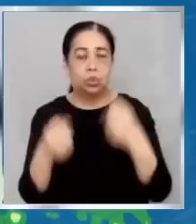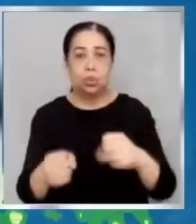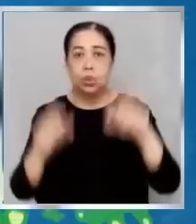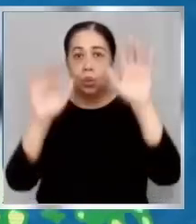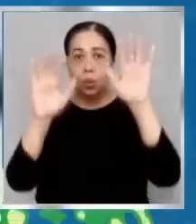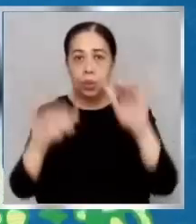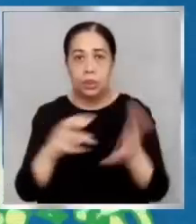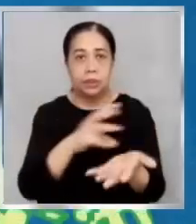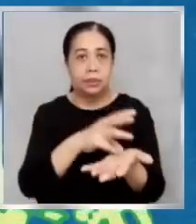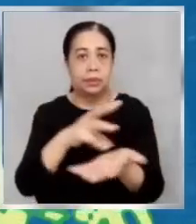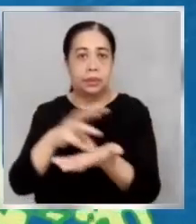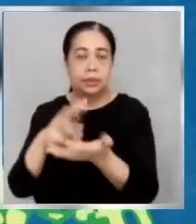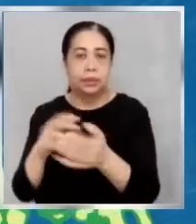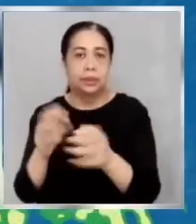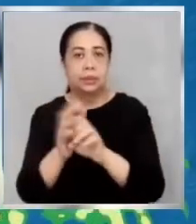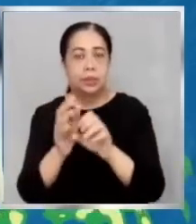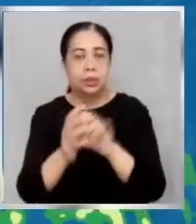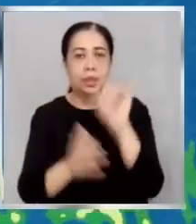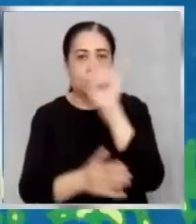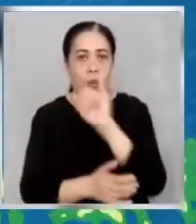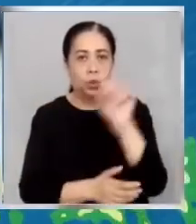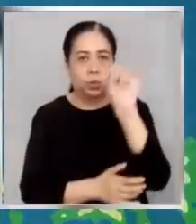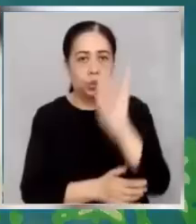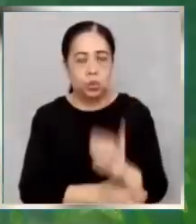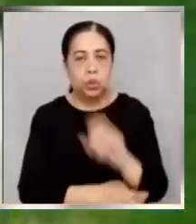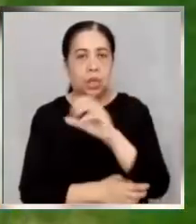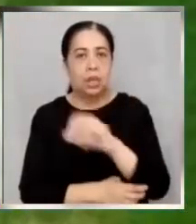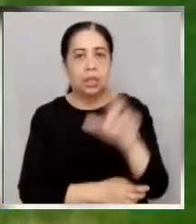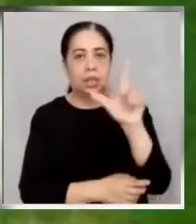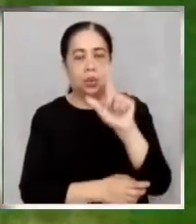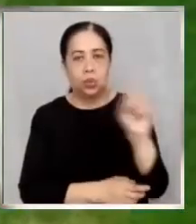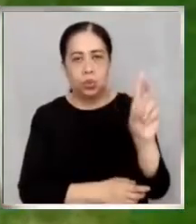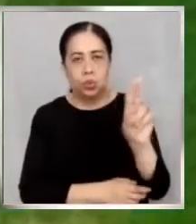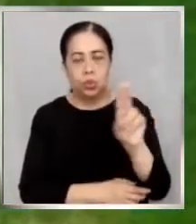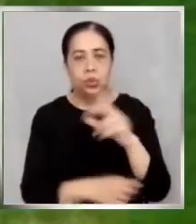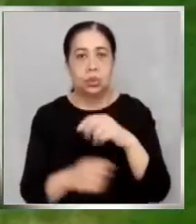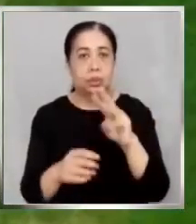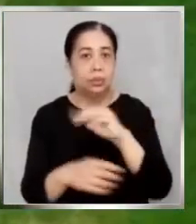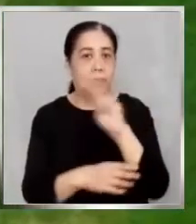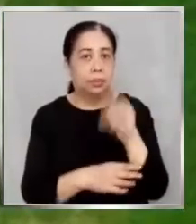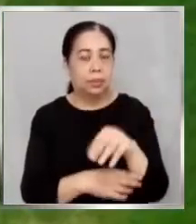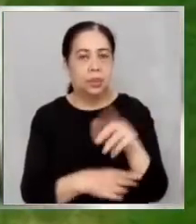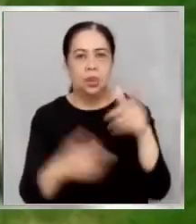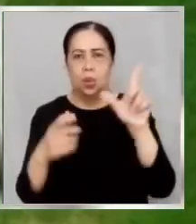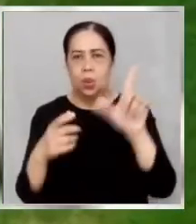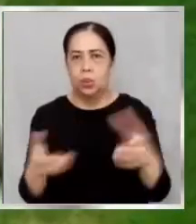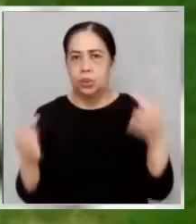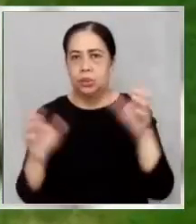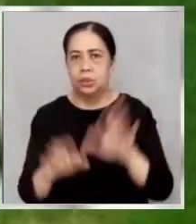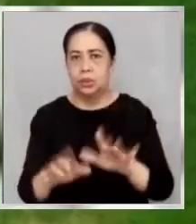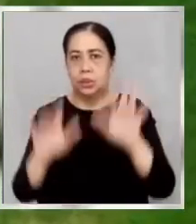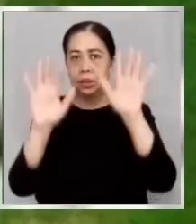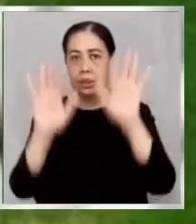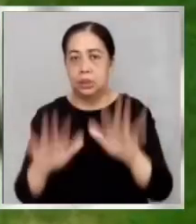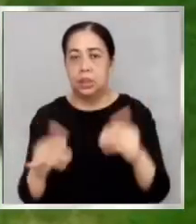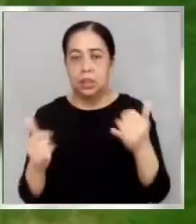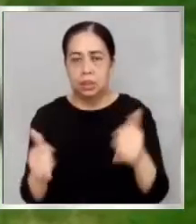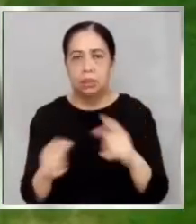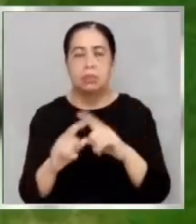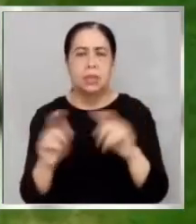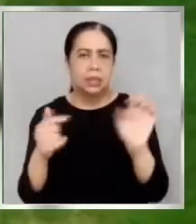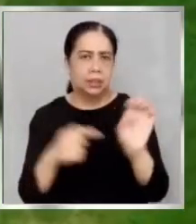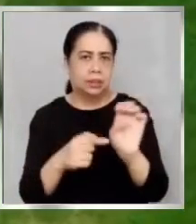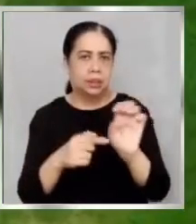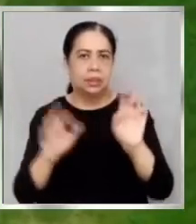lugar gaya ng Ilocos Sur at La Union. Sa Metro Manila, mababa ang tsansa ng ulan sa ngayon pero maghanda pa rin ang payong